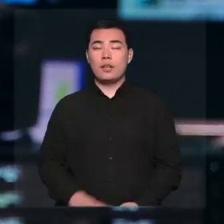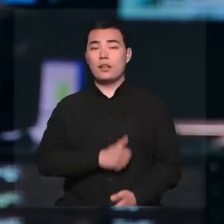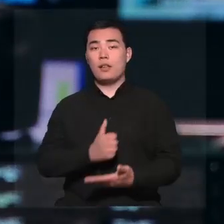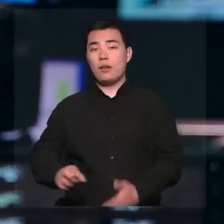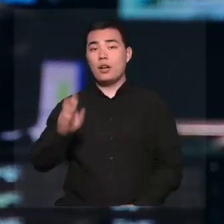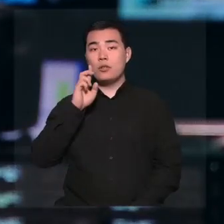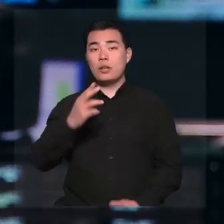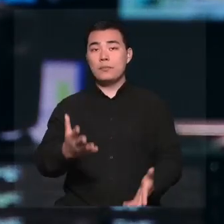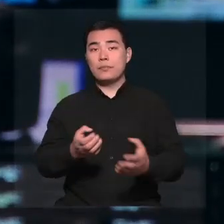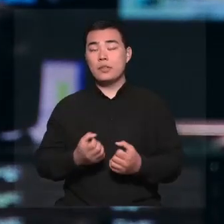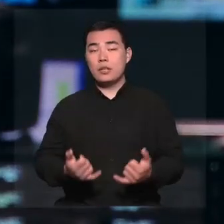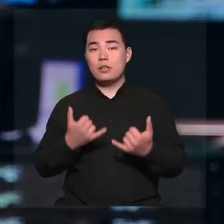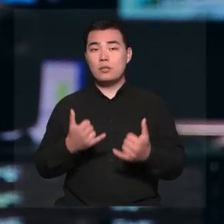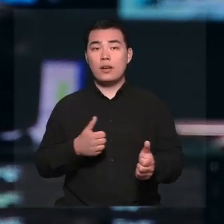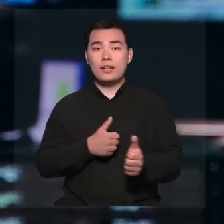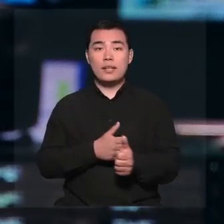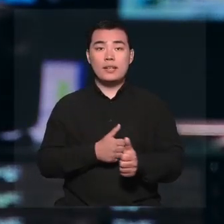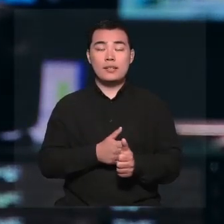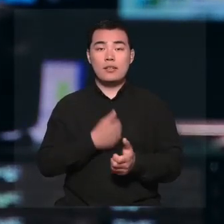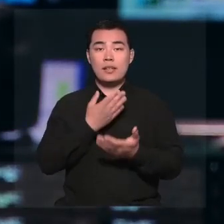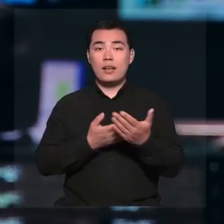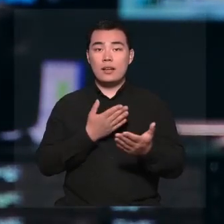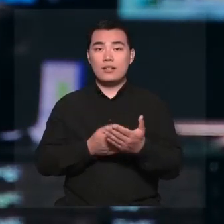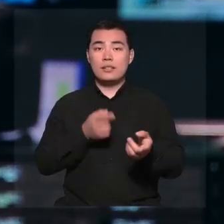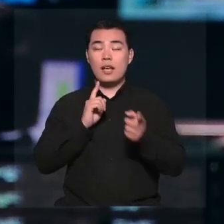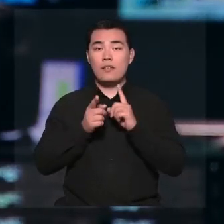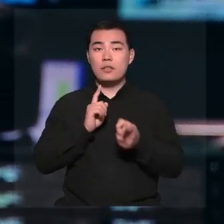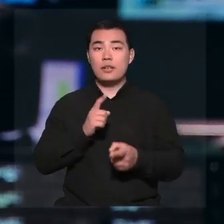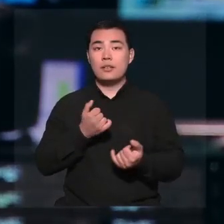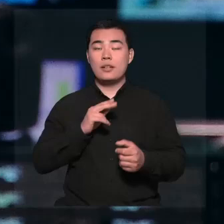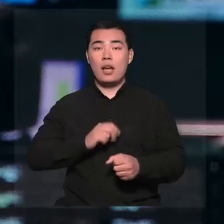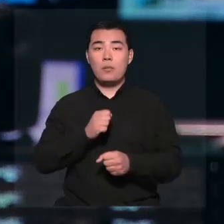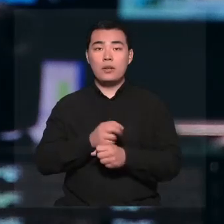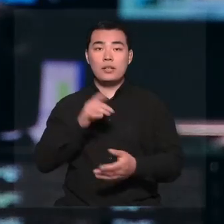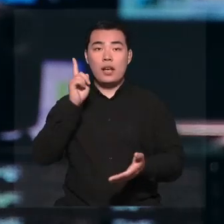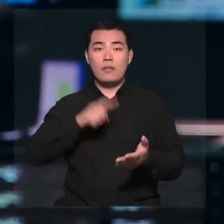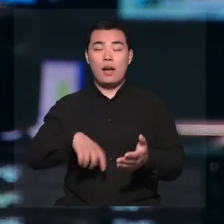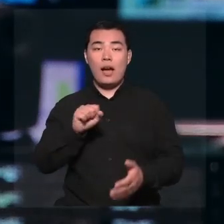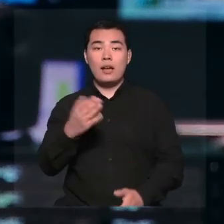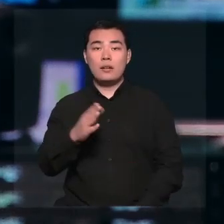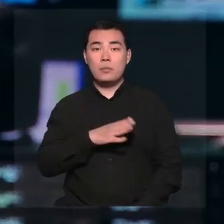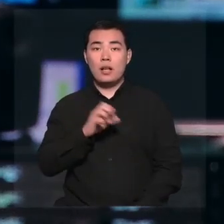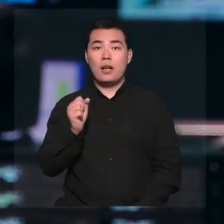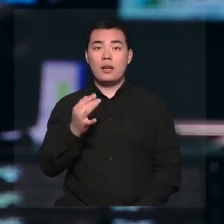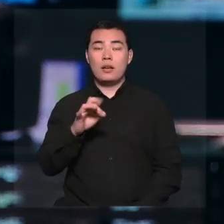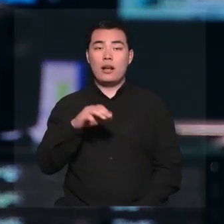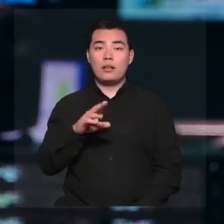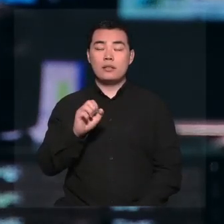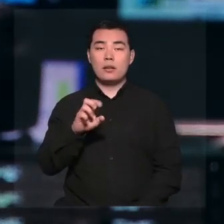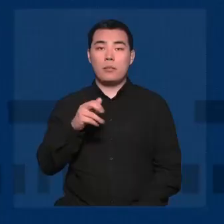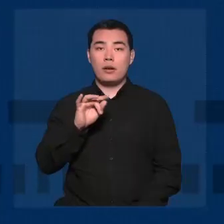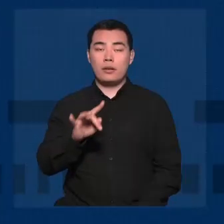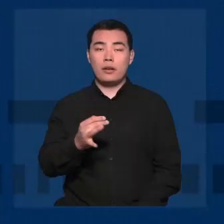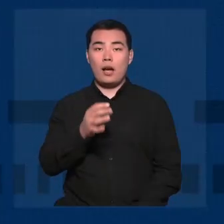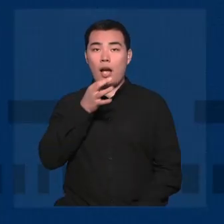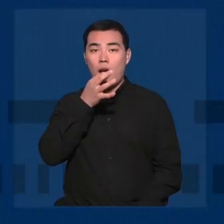Глава государства принял сегодня генерального секретаря совещания по взаимодействию и мерам доверия в Азии. Кайрат Сарыбай рассказал президенту,